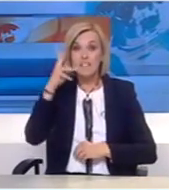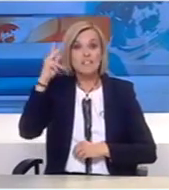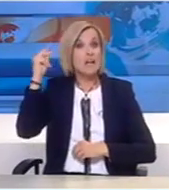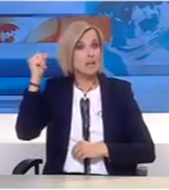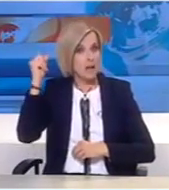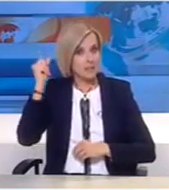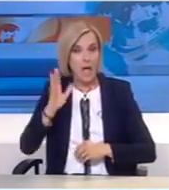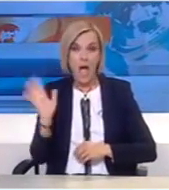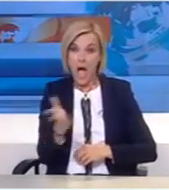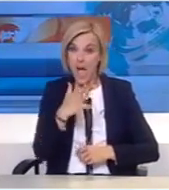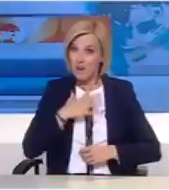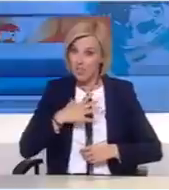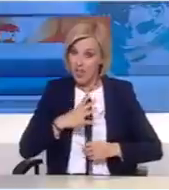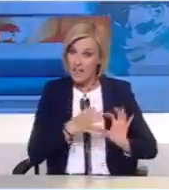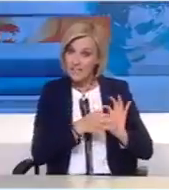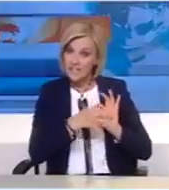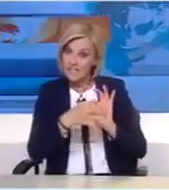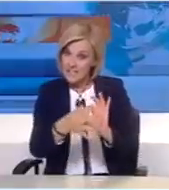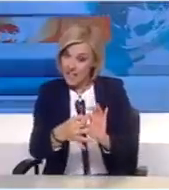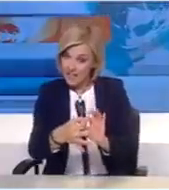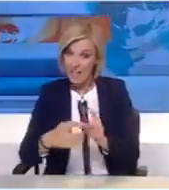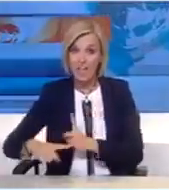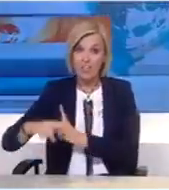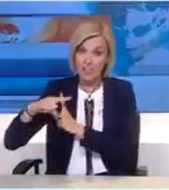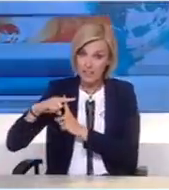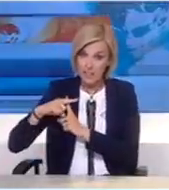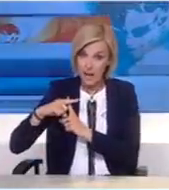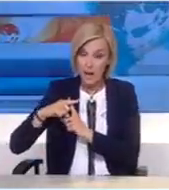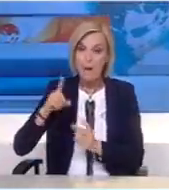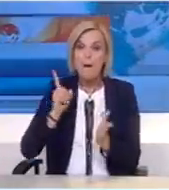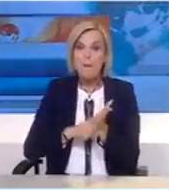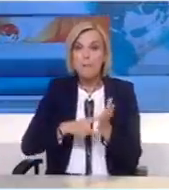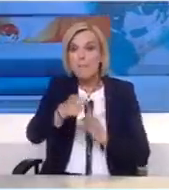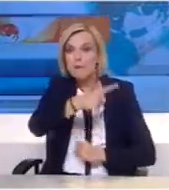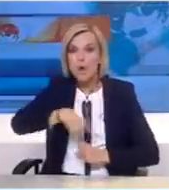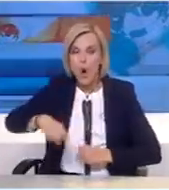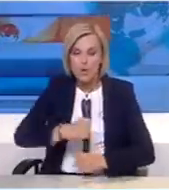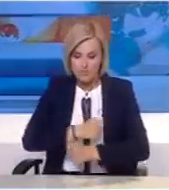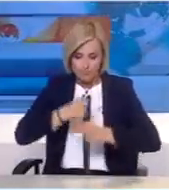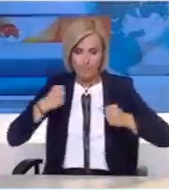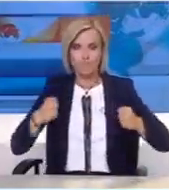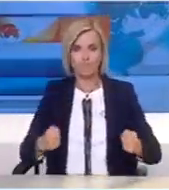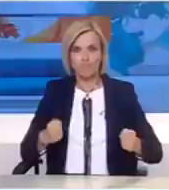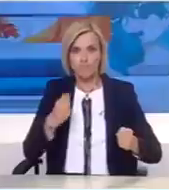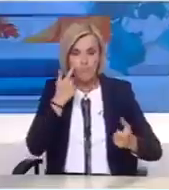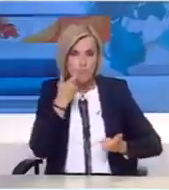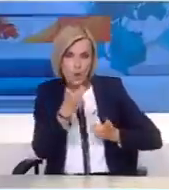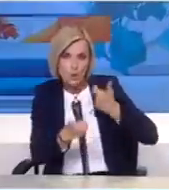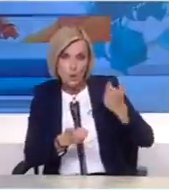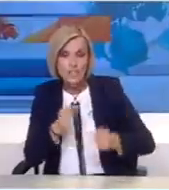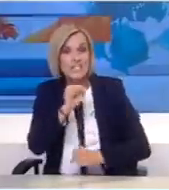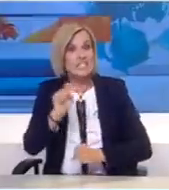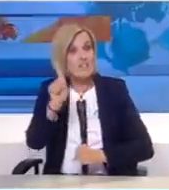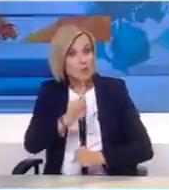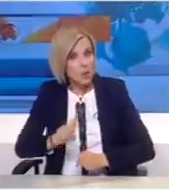συνεχίσουμε τα πράγματα να εξελίσσονται θετικά, πρέπει να παραμείνουμε σε εγρήγορση, σε απόλυτη επαγρύπνηση. Και αναφέρομαι σε αυτό γιατί και